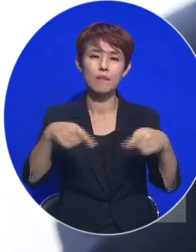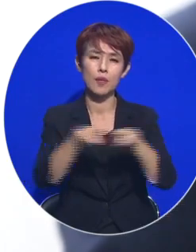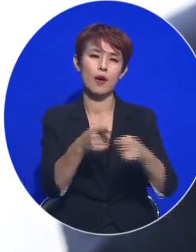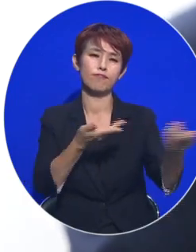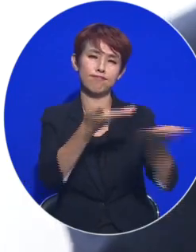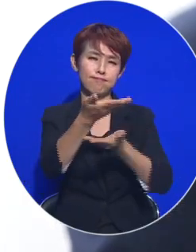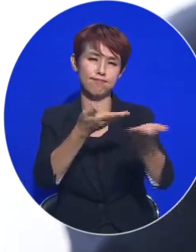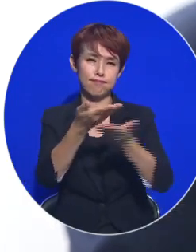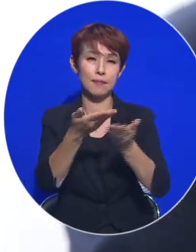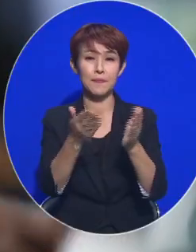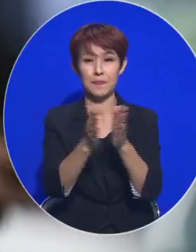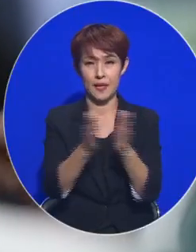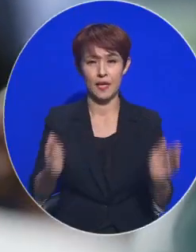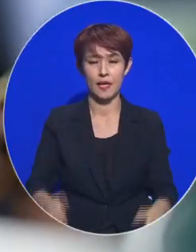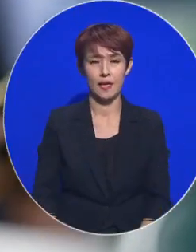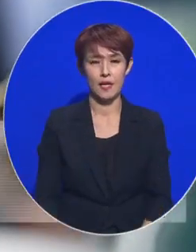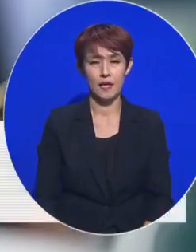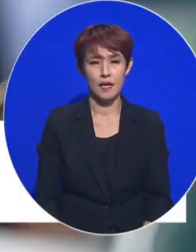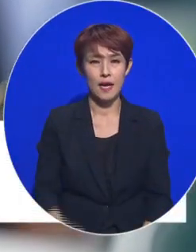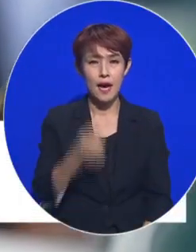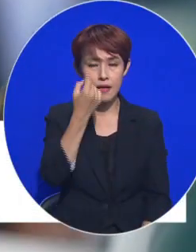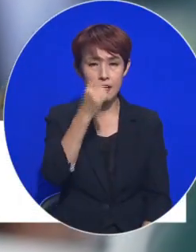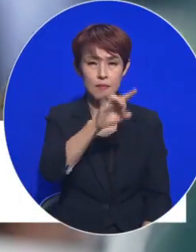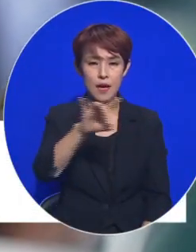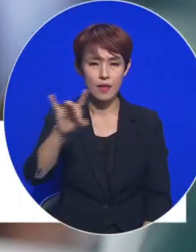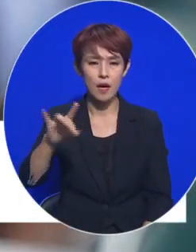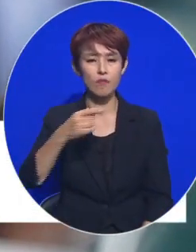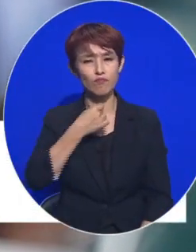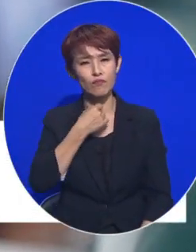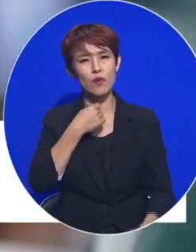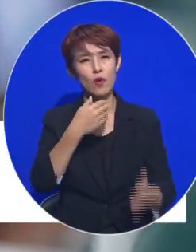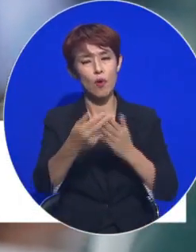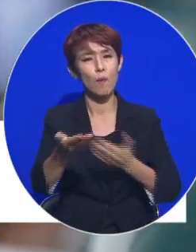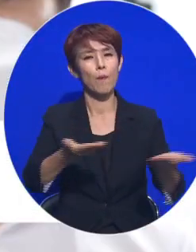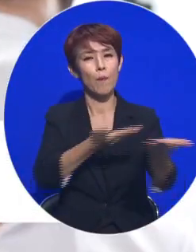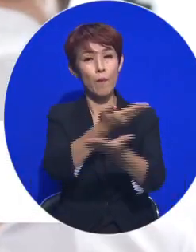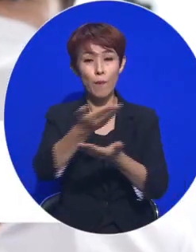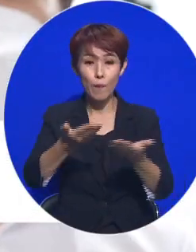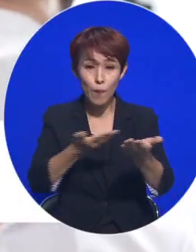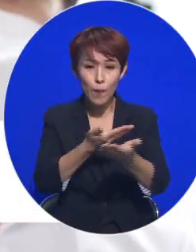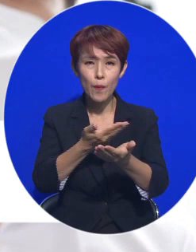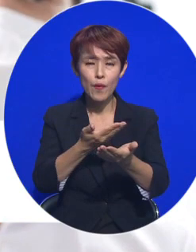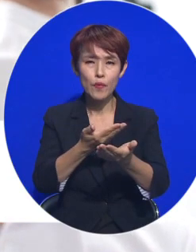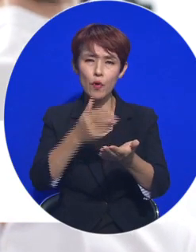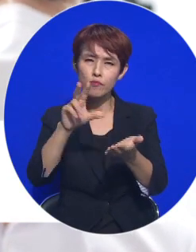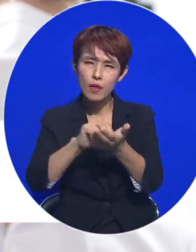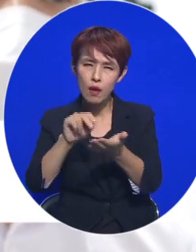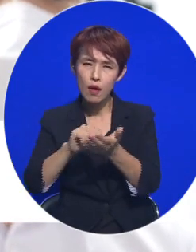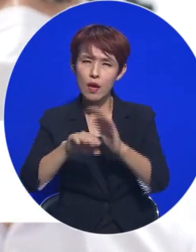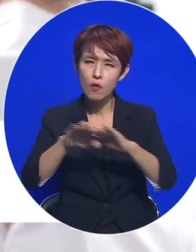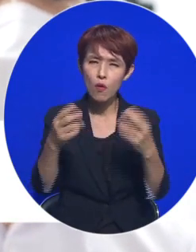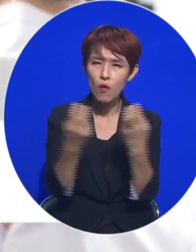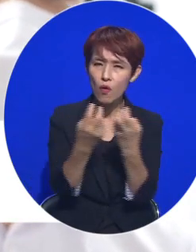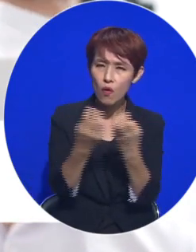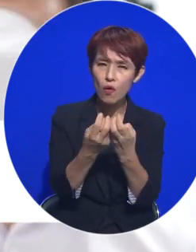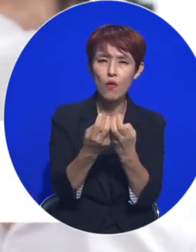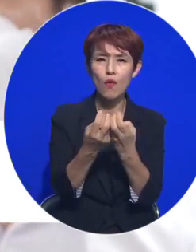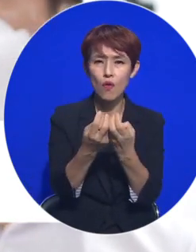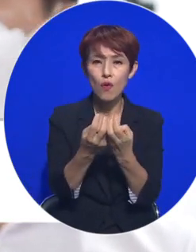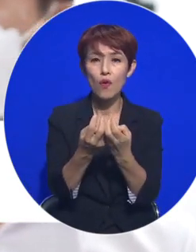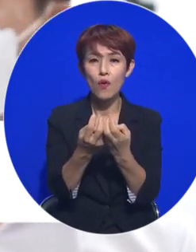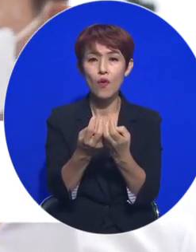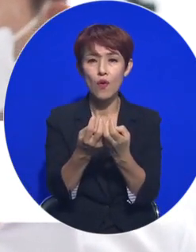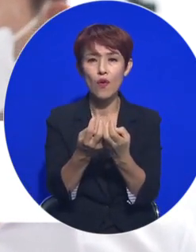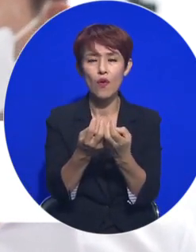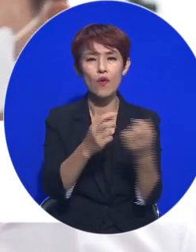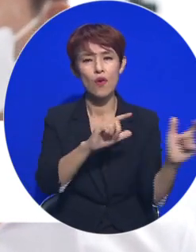있습니다. 매달 한 차례씩 자유롭게 각자의 경험을 공유하고 그 과정에서 느낀 문제점과 해결 방안에